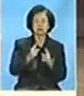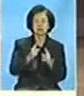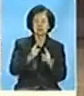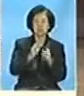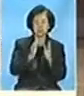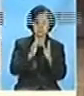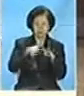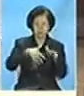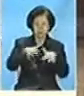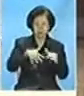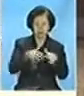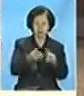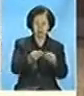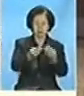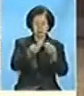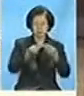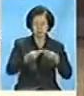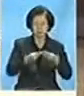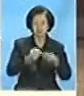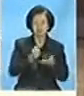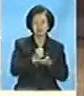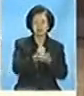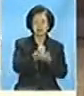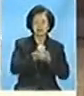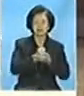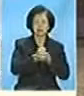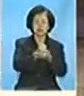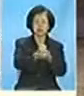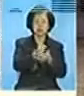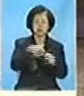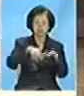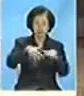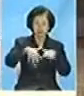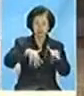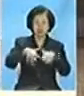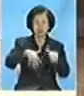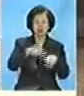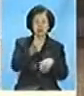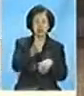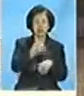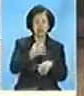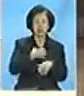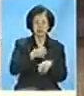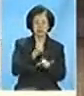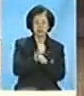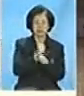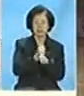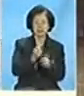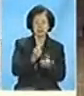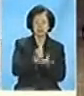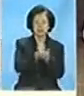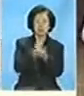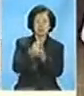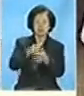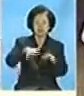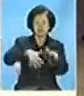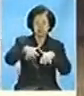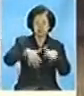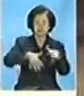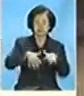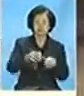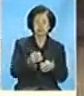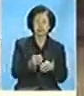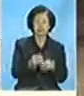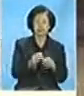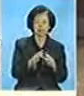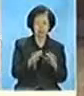ะครับของพี่น้องประชาชนผมเองก็จะพยายามส่งเสริมให้สามารถเป็นที่พึ่งของพี่น้องประชาชนให้ได้นะครับแล้วก็อีกเรื่องนึงเรื่อง